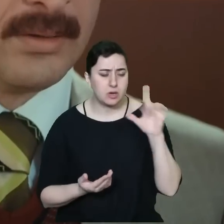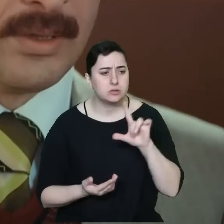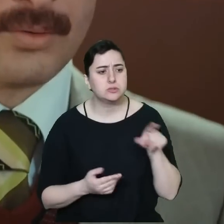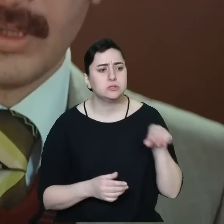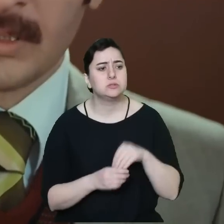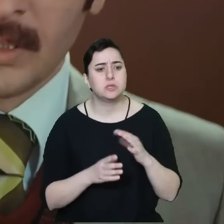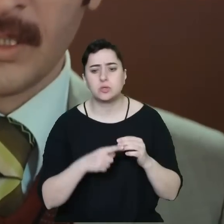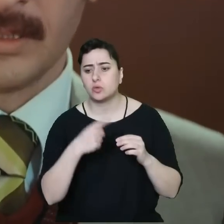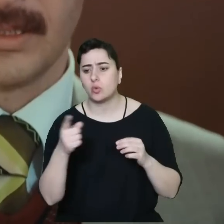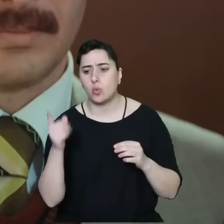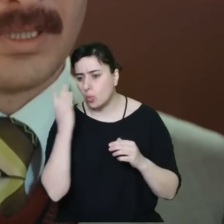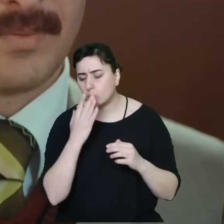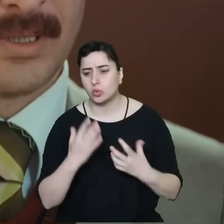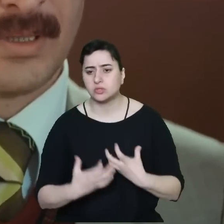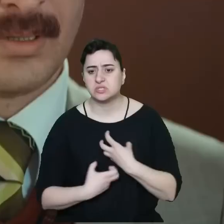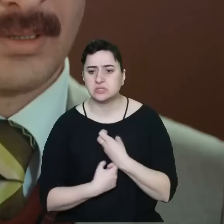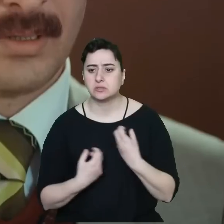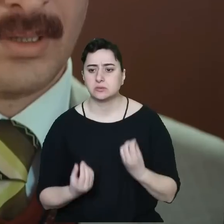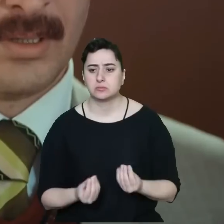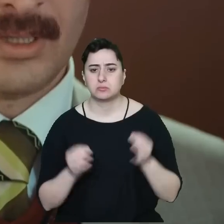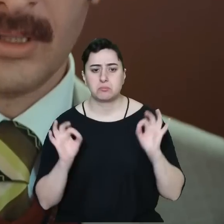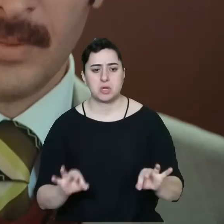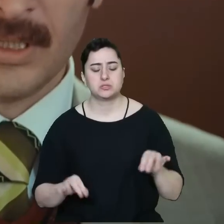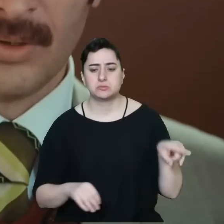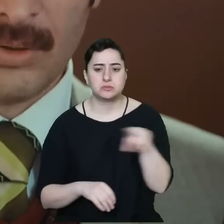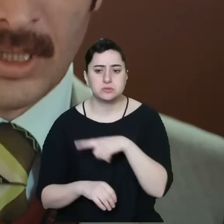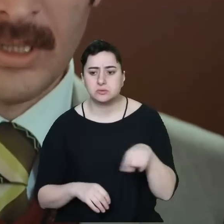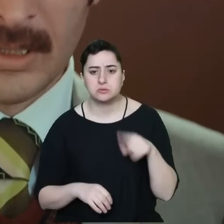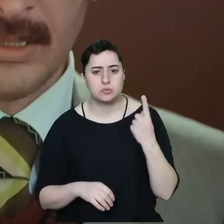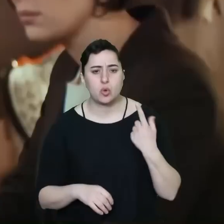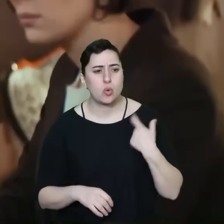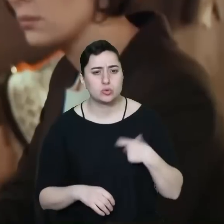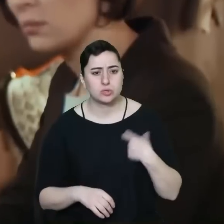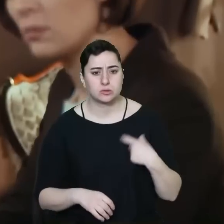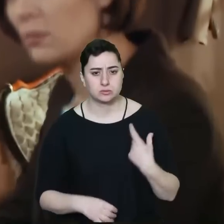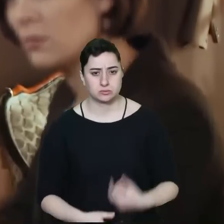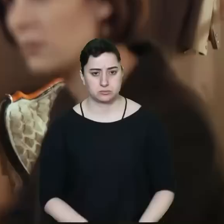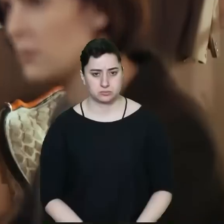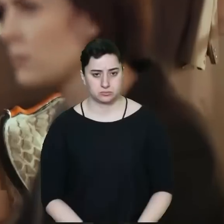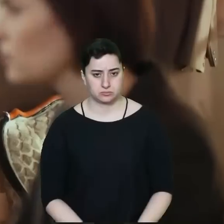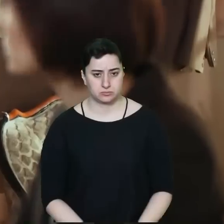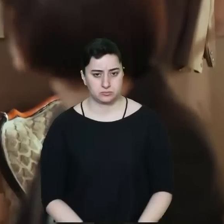değil, diğer okullarda da gerginlikler başlamış. Sanki birisi özellikle...